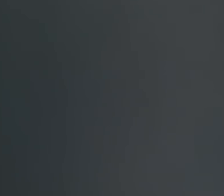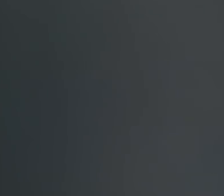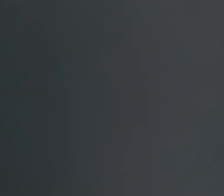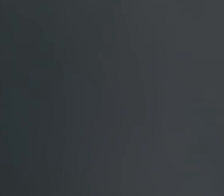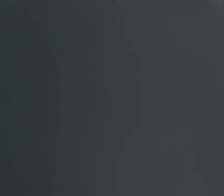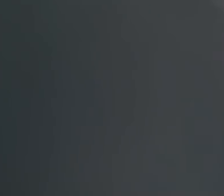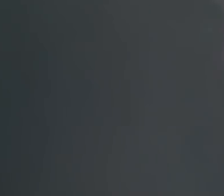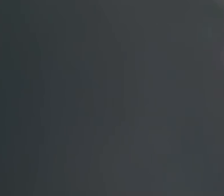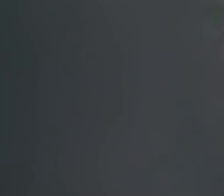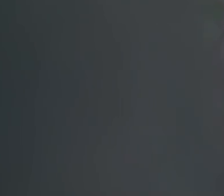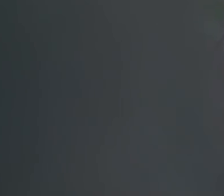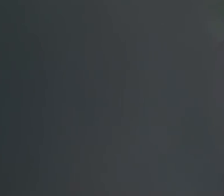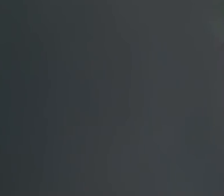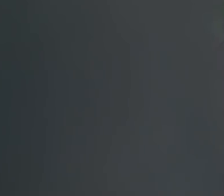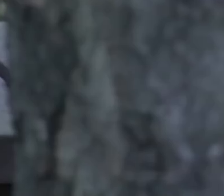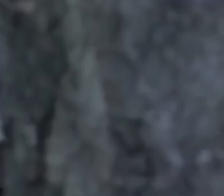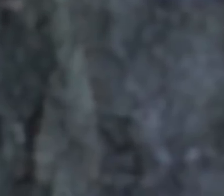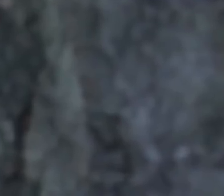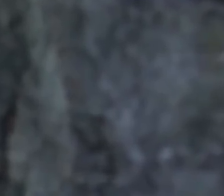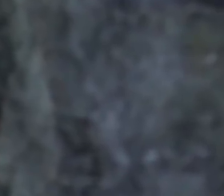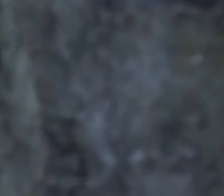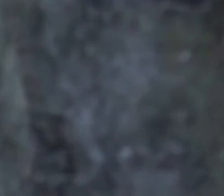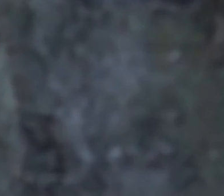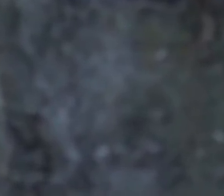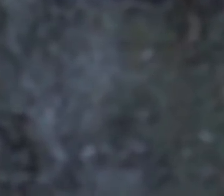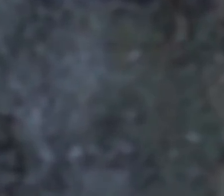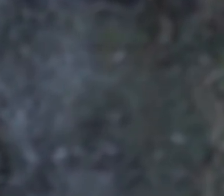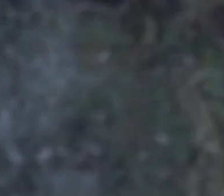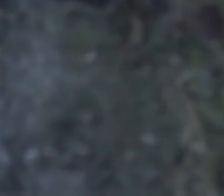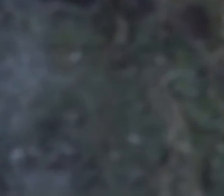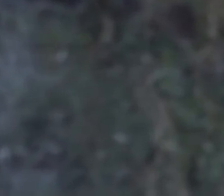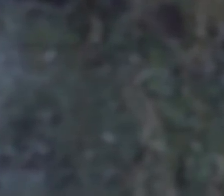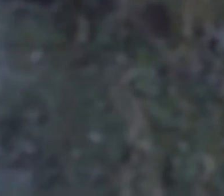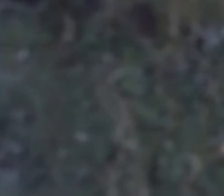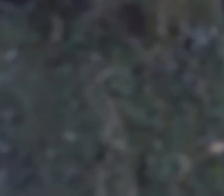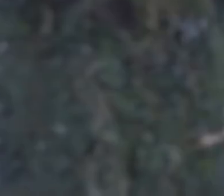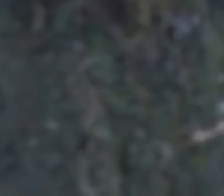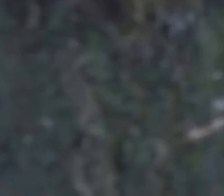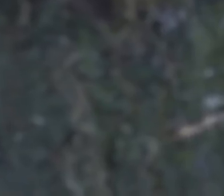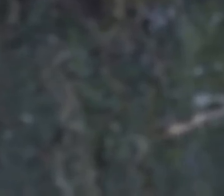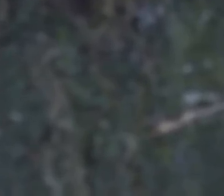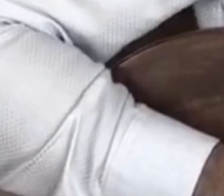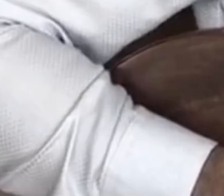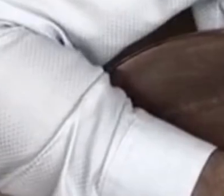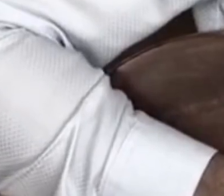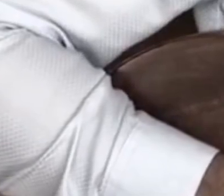टेक ही मेरे आए